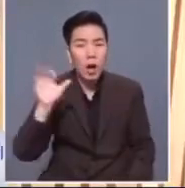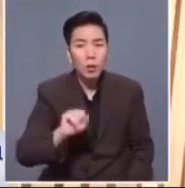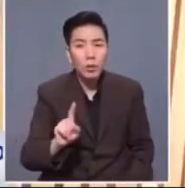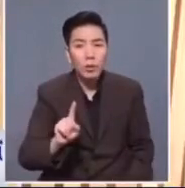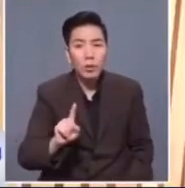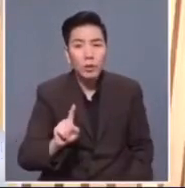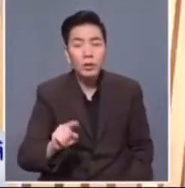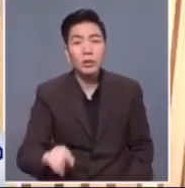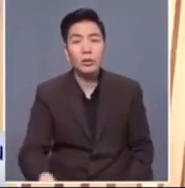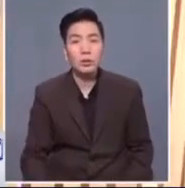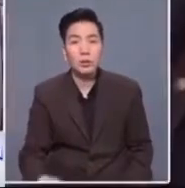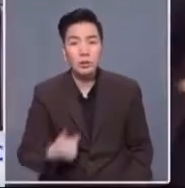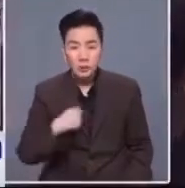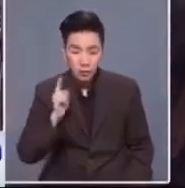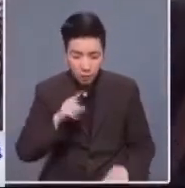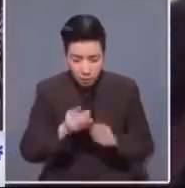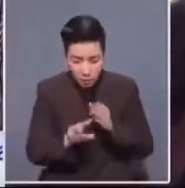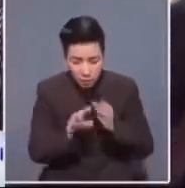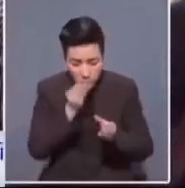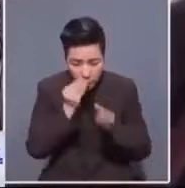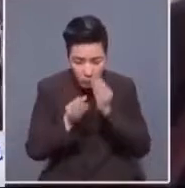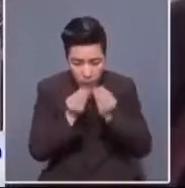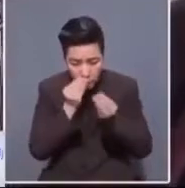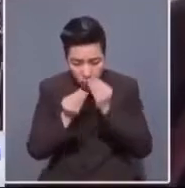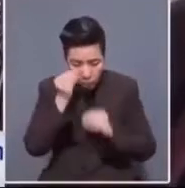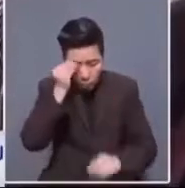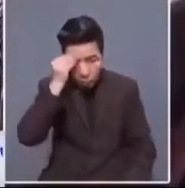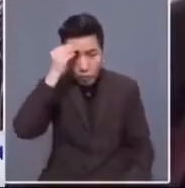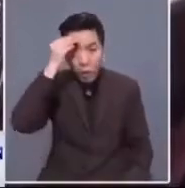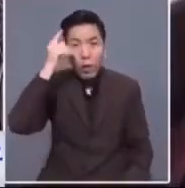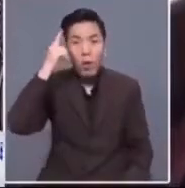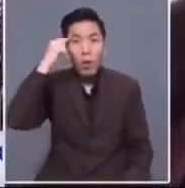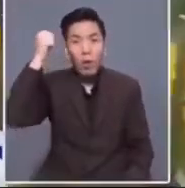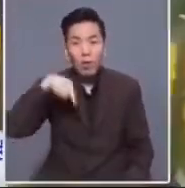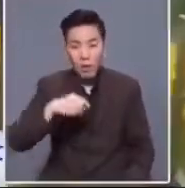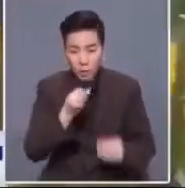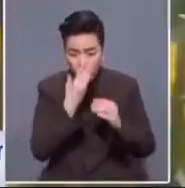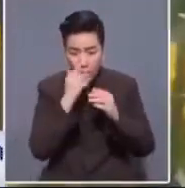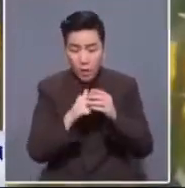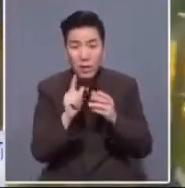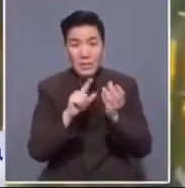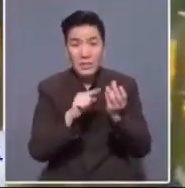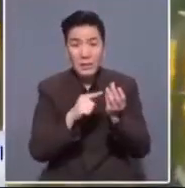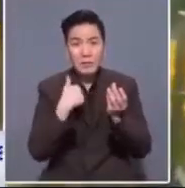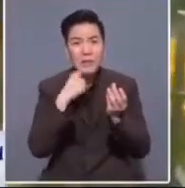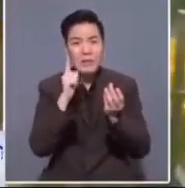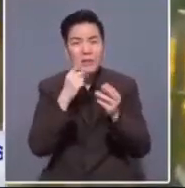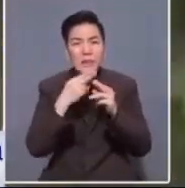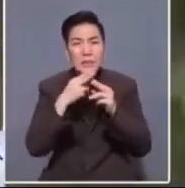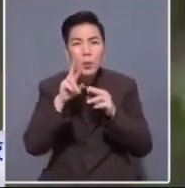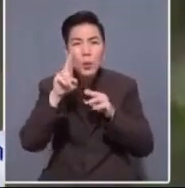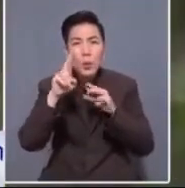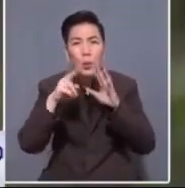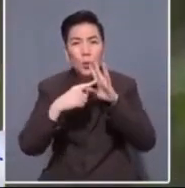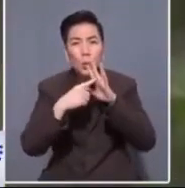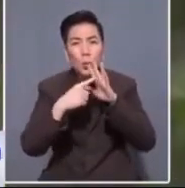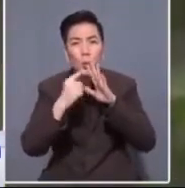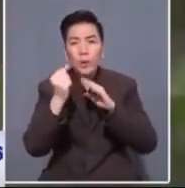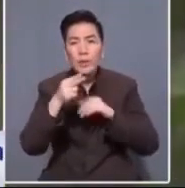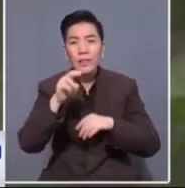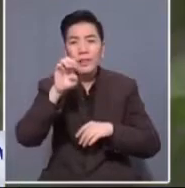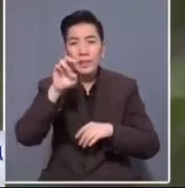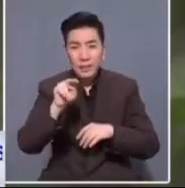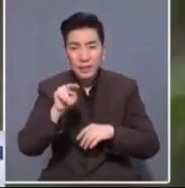ากไหนฮะ คือผมก็หาความรู้ไปเรื่อยๆจนรู้ว่าในดอกดาวเรืองนี้มีสารลูทีนที่บำรุงสายตาผมก็เลยไปปรึกษ